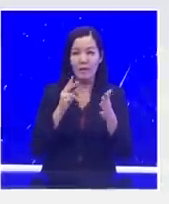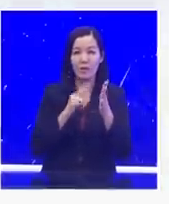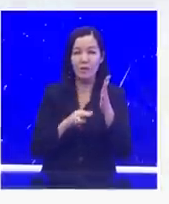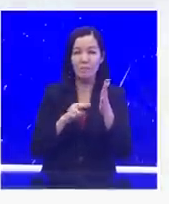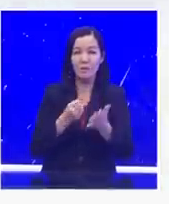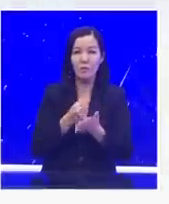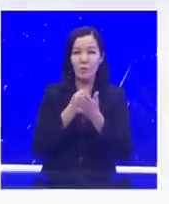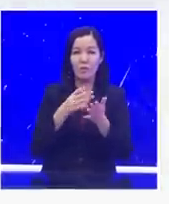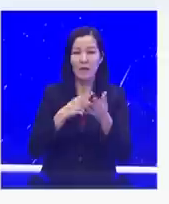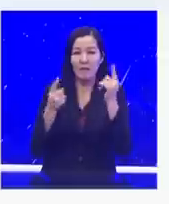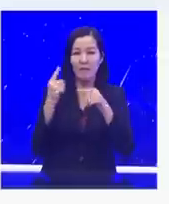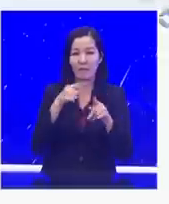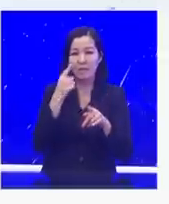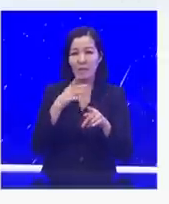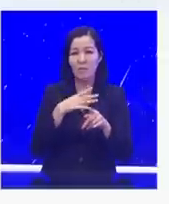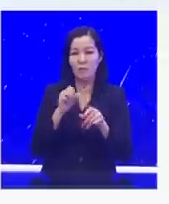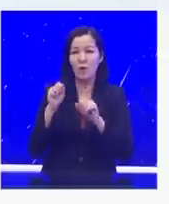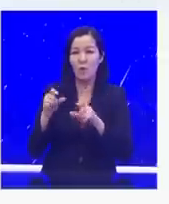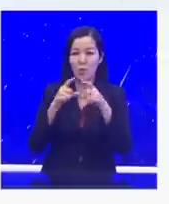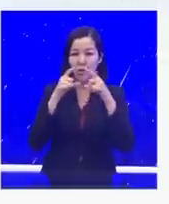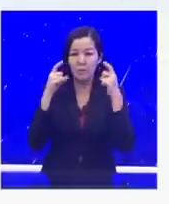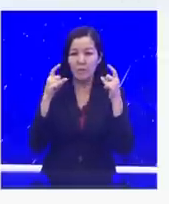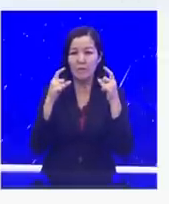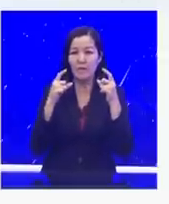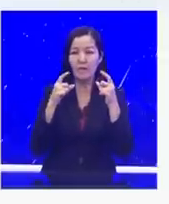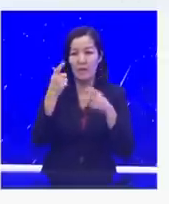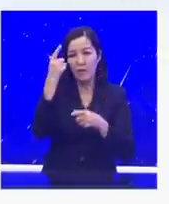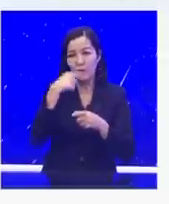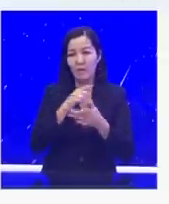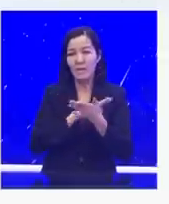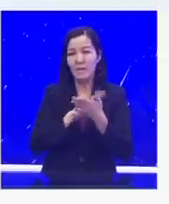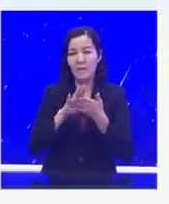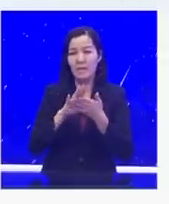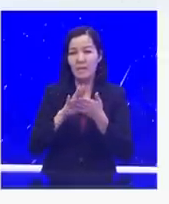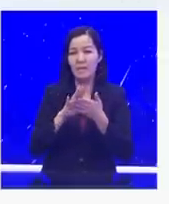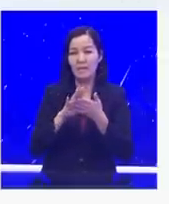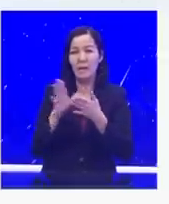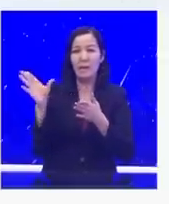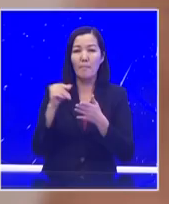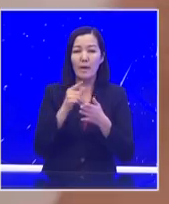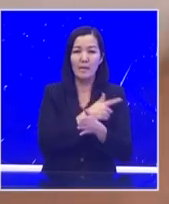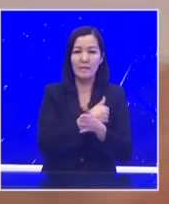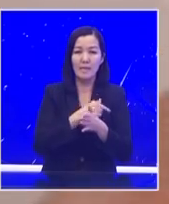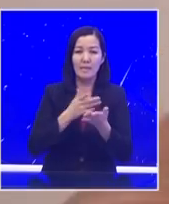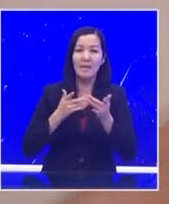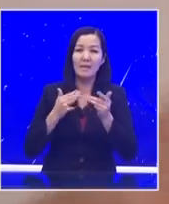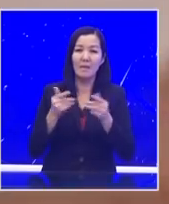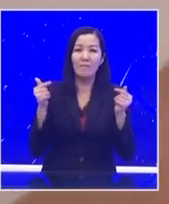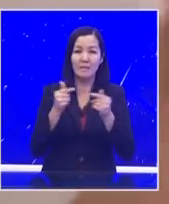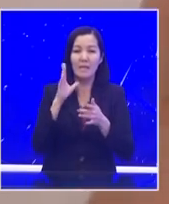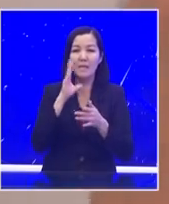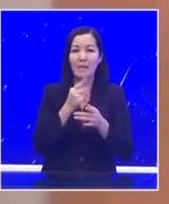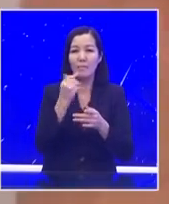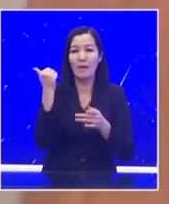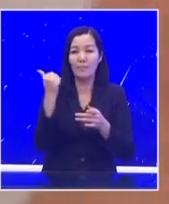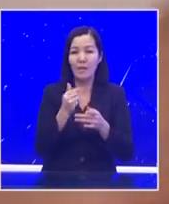қолдай кеткен. Авторының айтуынша, қорғаныш бетперделер адамның жеке гигиенасын сақтау үшін барлық санитарлық талаптарға сай келеді. Бір